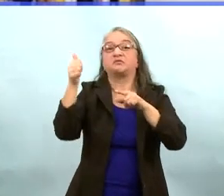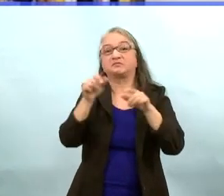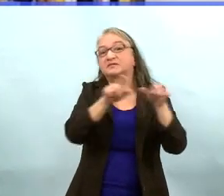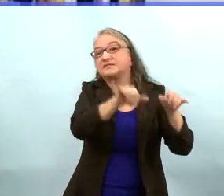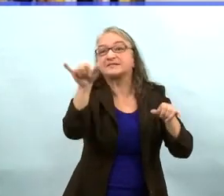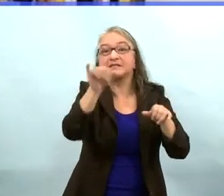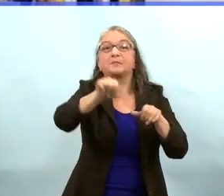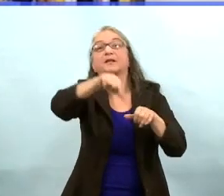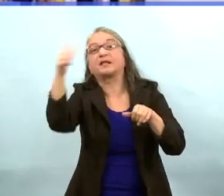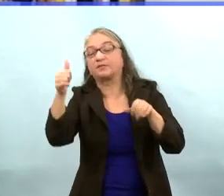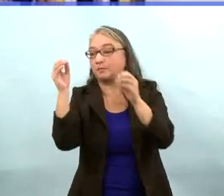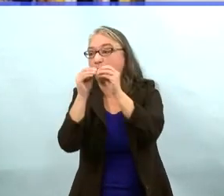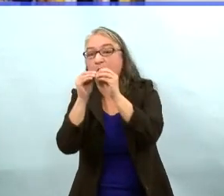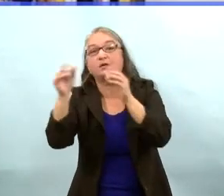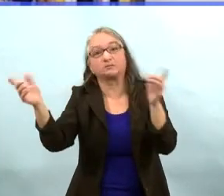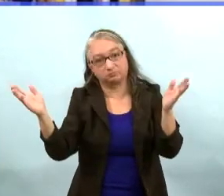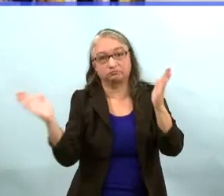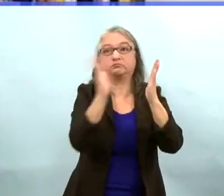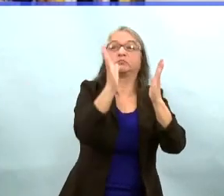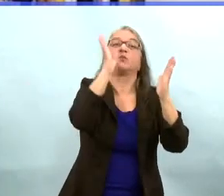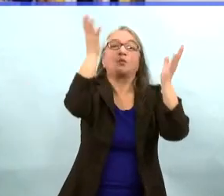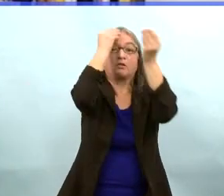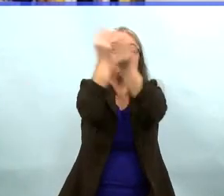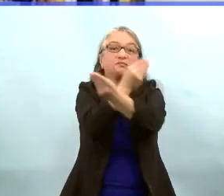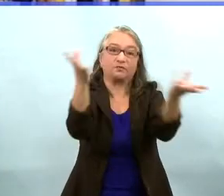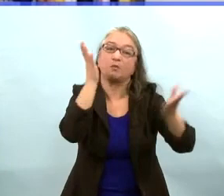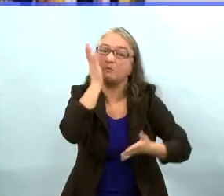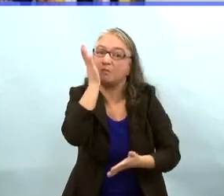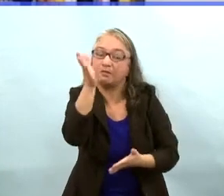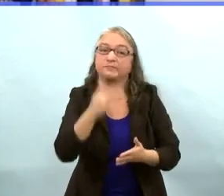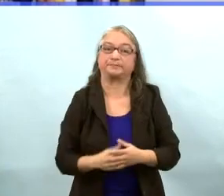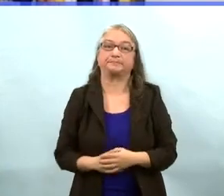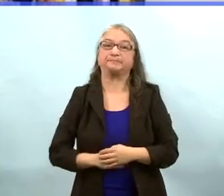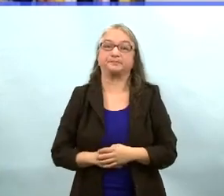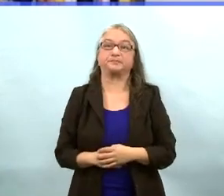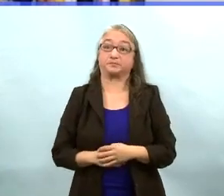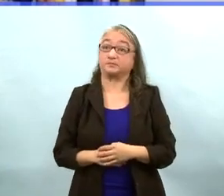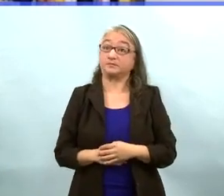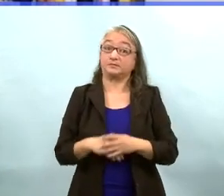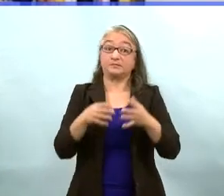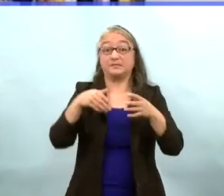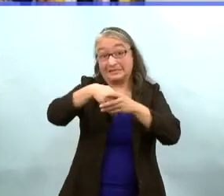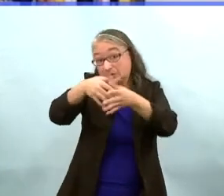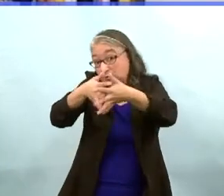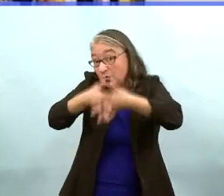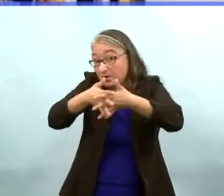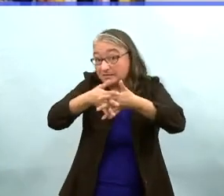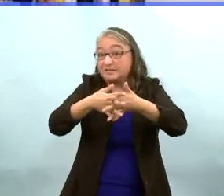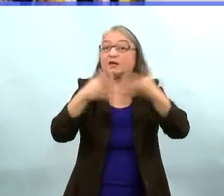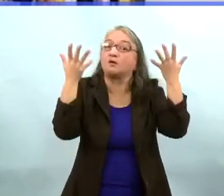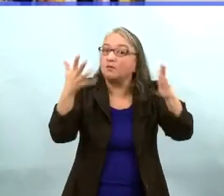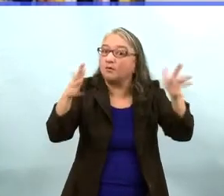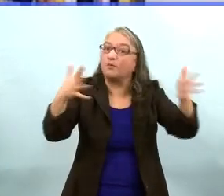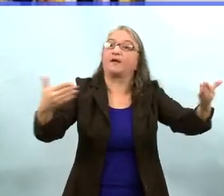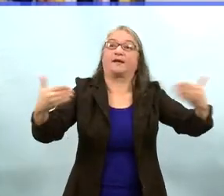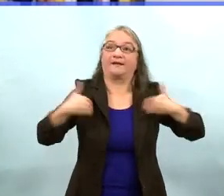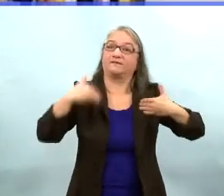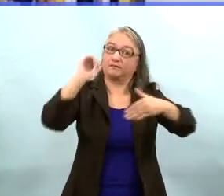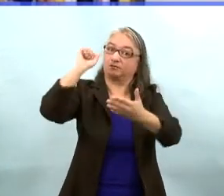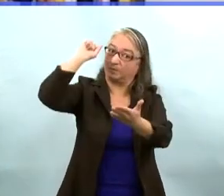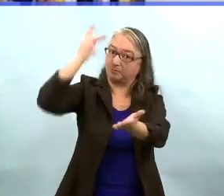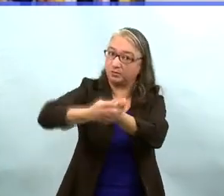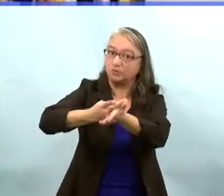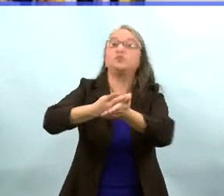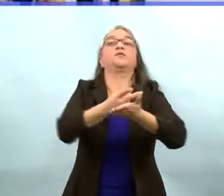aussi l'avantage de voir ce qui se passe aux États-Unis parce que là-bas, ils ont commencé l'immunisation avant nous et on va certainement tenir